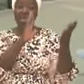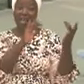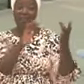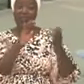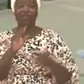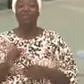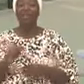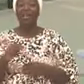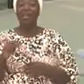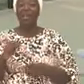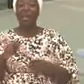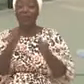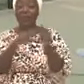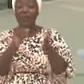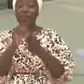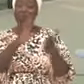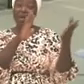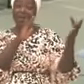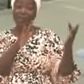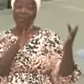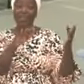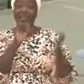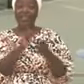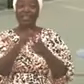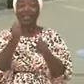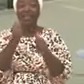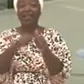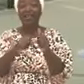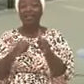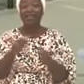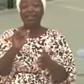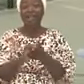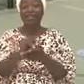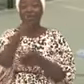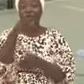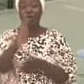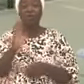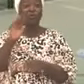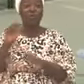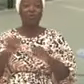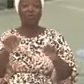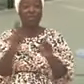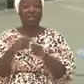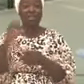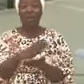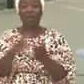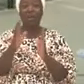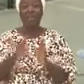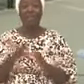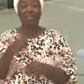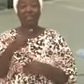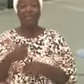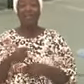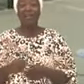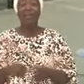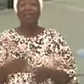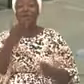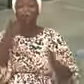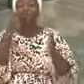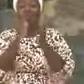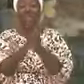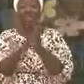attentat tout ce que tu es fait tout ce que tu attaques au jazz comme la chorale ad c'est ma main